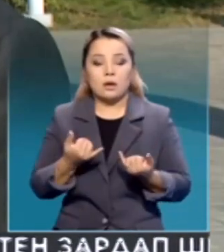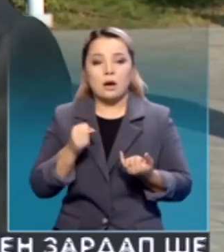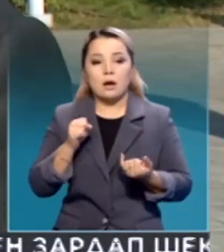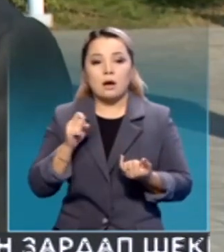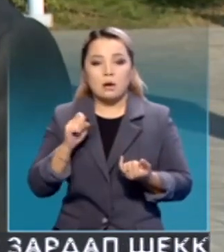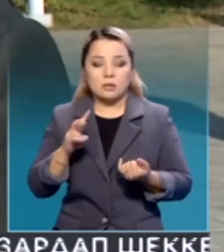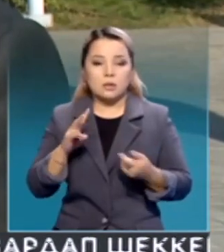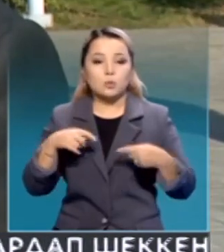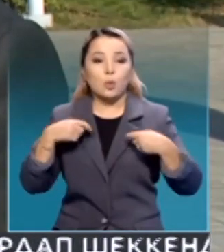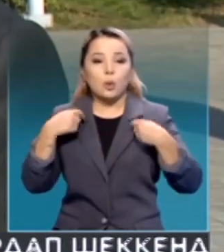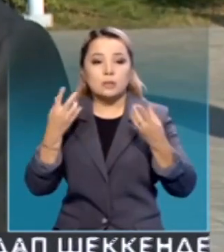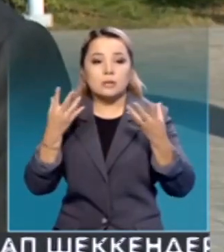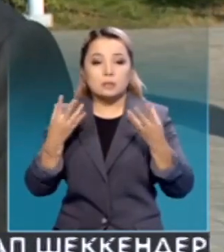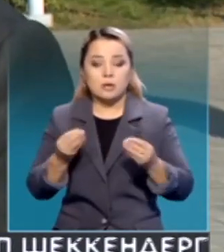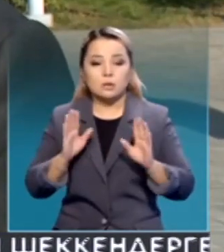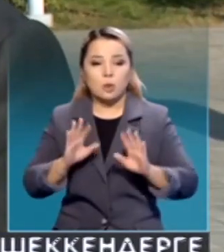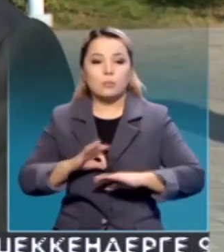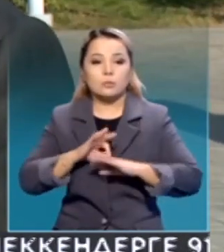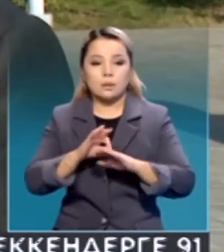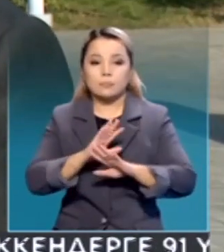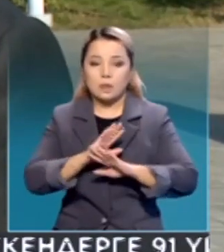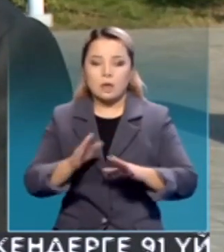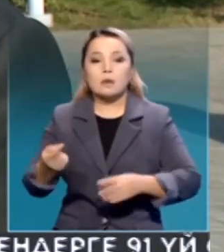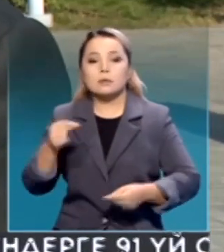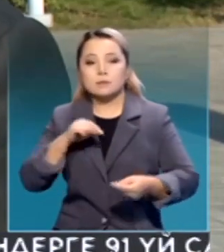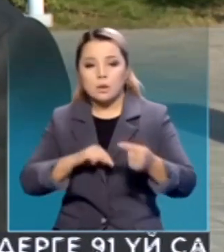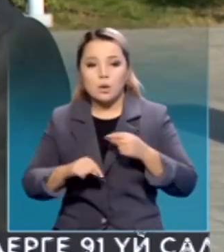күні тілдер мерекесі деп қана өте салатын нәрсе емес,